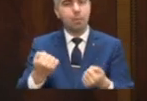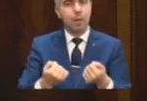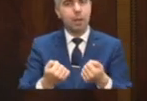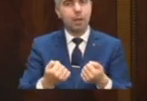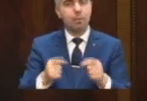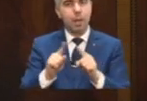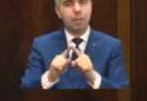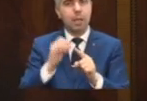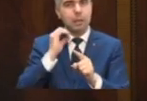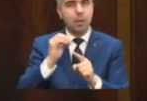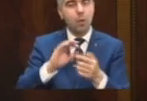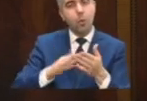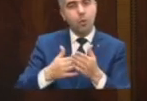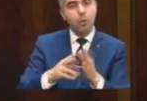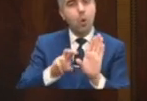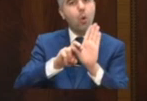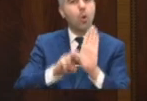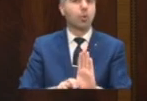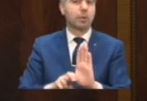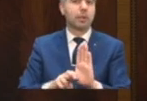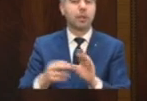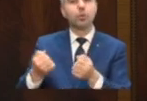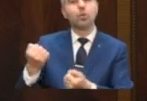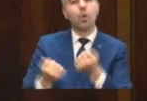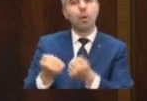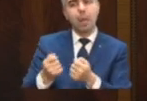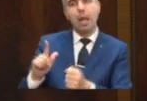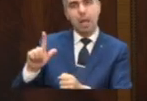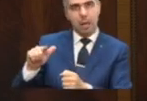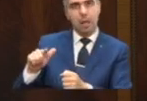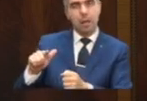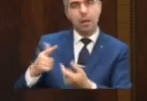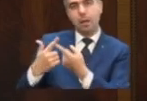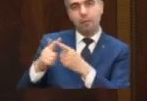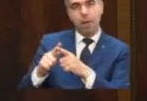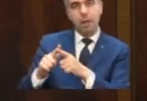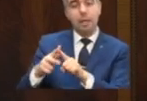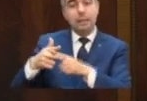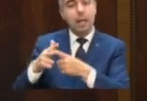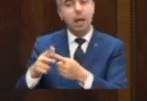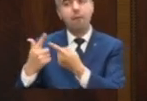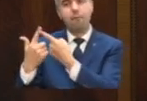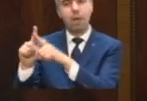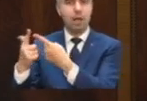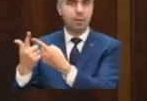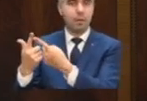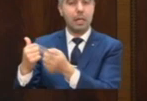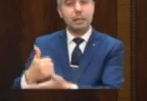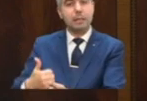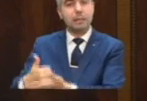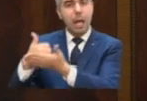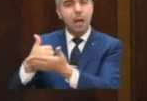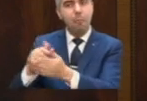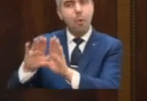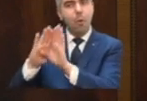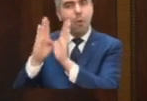الاغطيه واغطيه المقاعد، وهذا الشيء فقط في قطاع السيارات، ما بالك قطاعات اخرى. اذا شنو اللي خصنا نديرو؟ خصنا ندعموا سلاسل